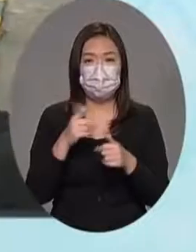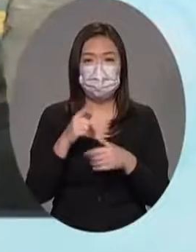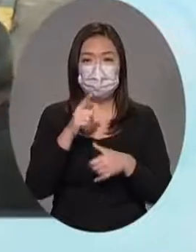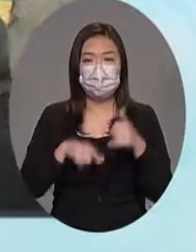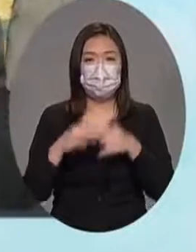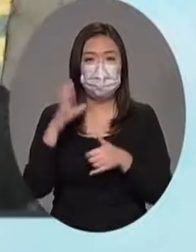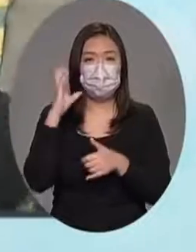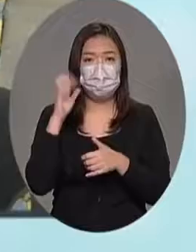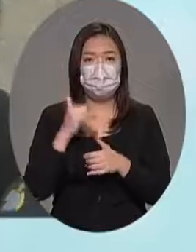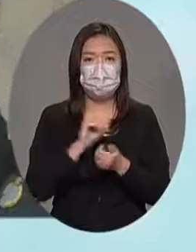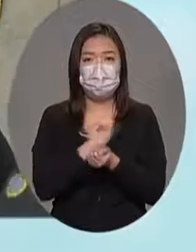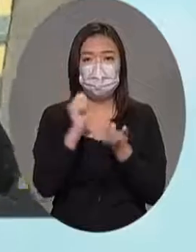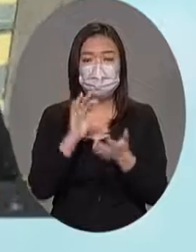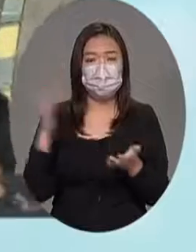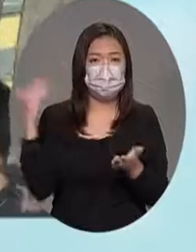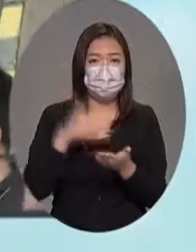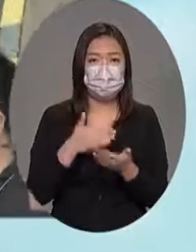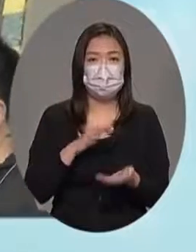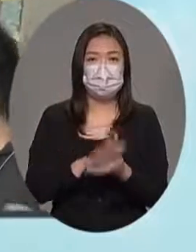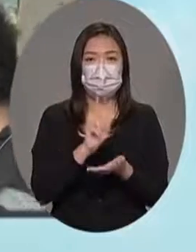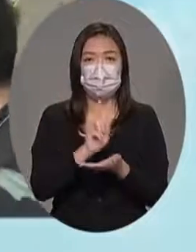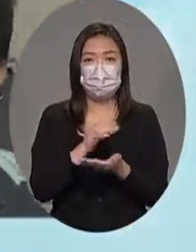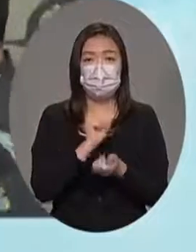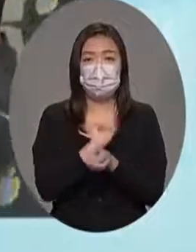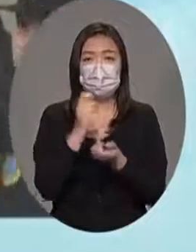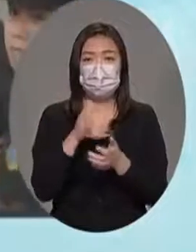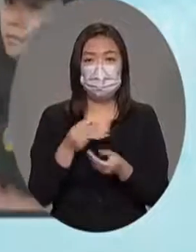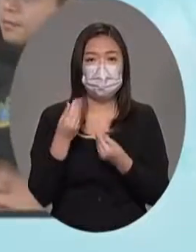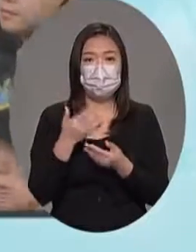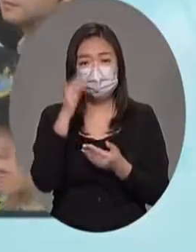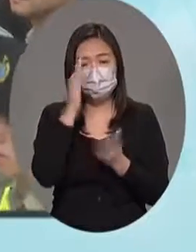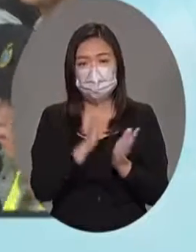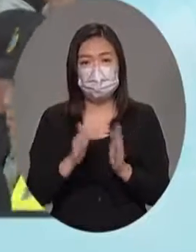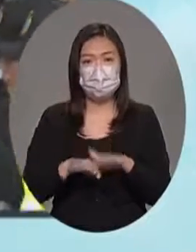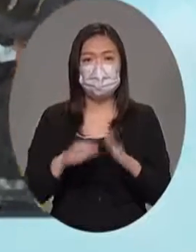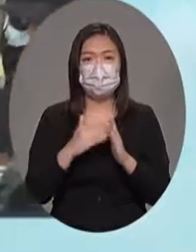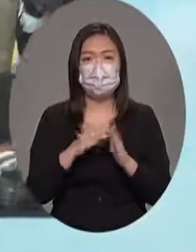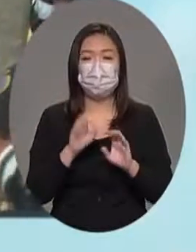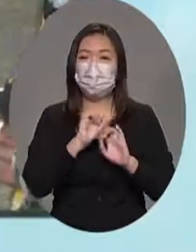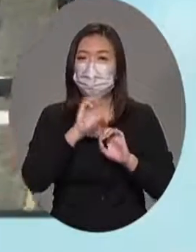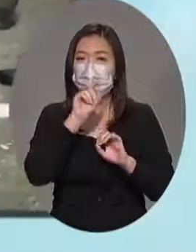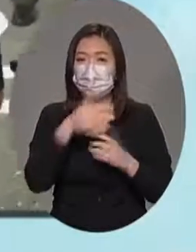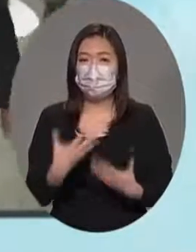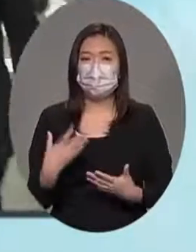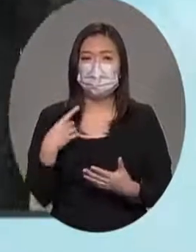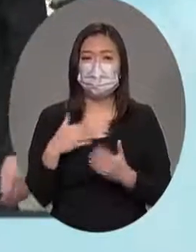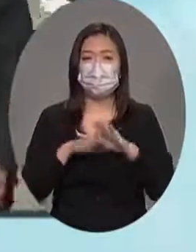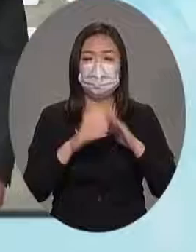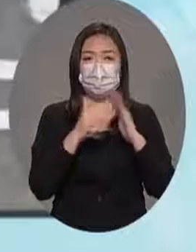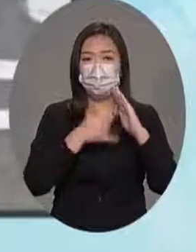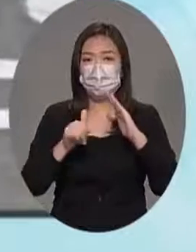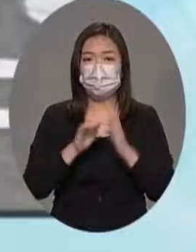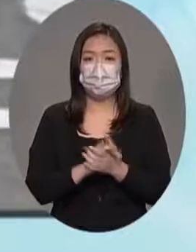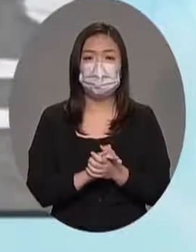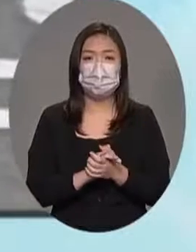同佳出獄接近兩年，他當日離開監獄之後獲警方安排安全屋。有報道指他近期已經離開安全